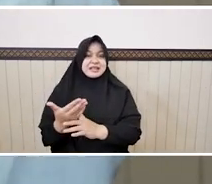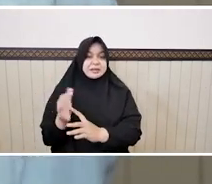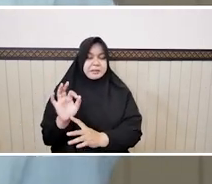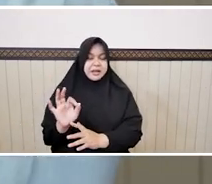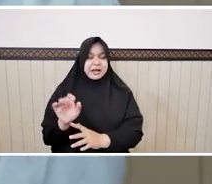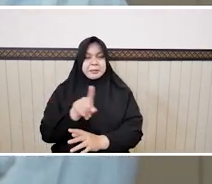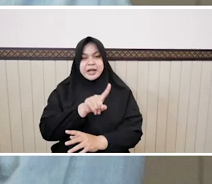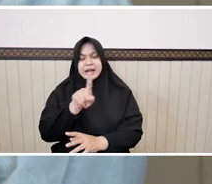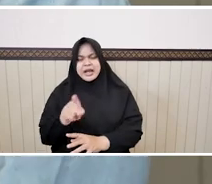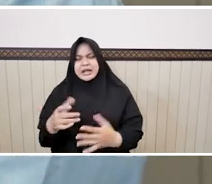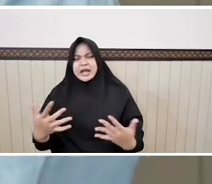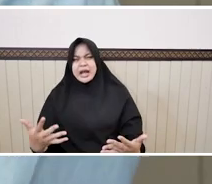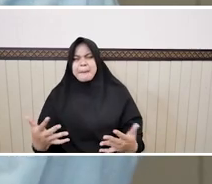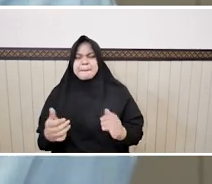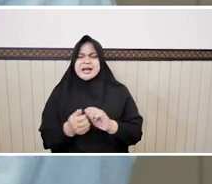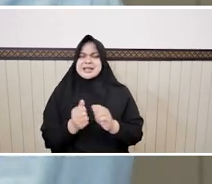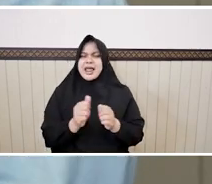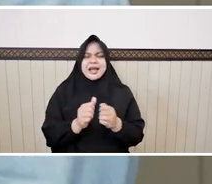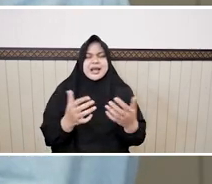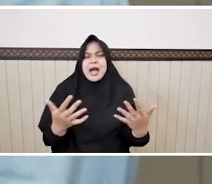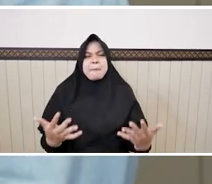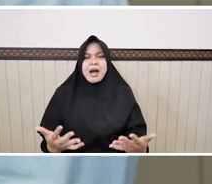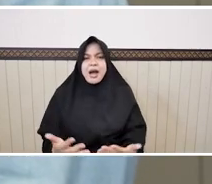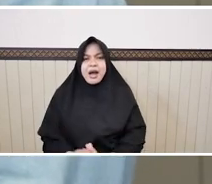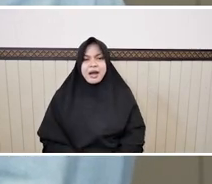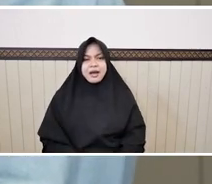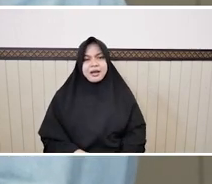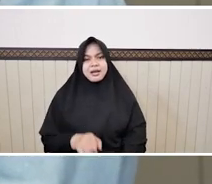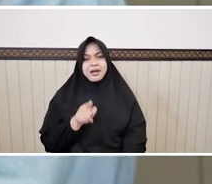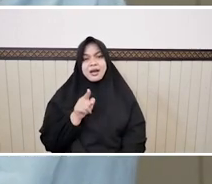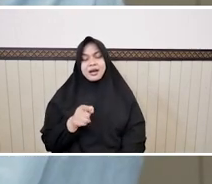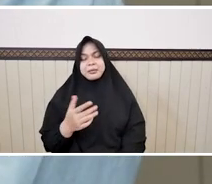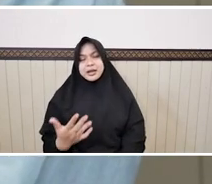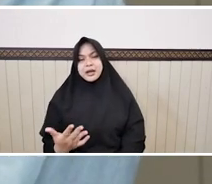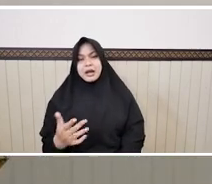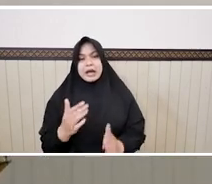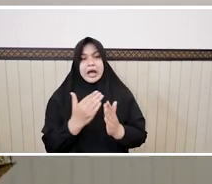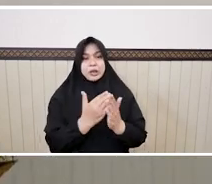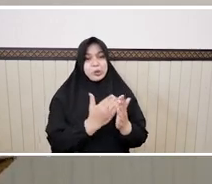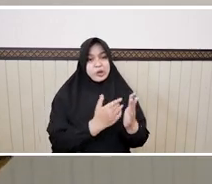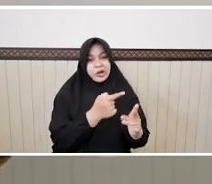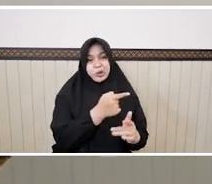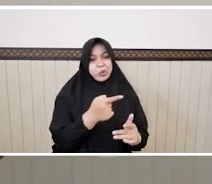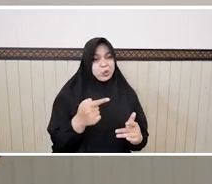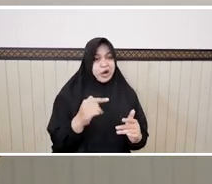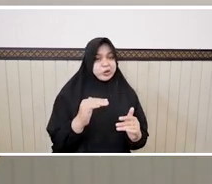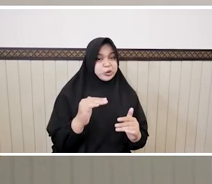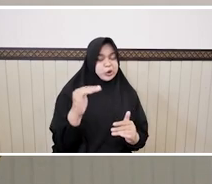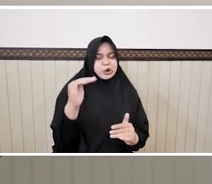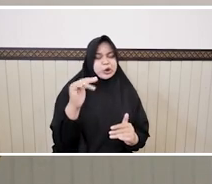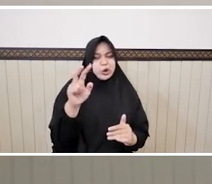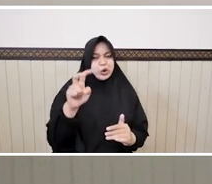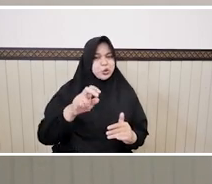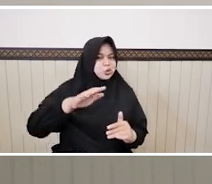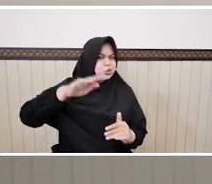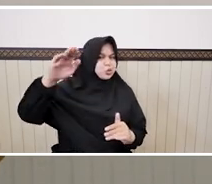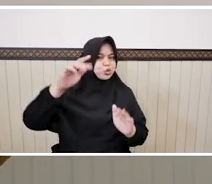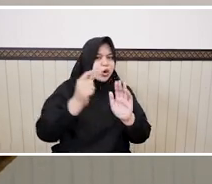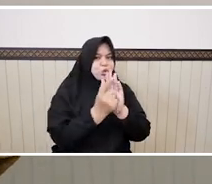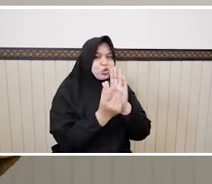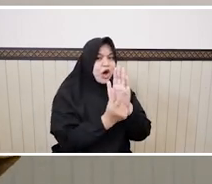pertanyaannya Ini letak problemnya kira-kira ada dimana ya Apakah peraturannya yang kurang tinggi misalkan harus dalam level